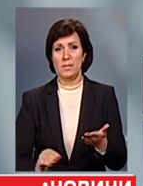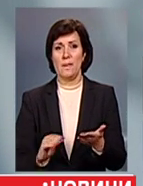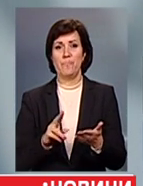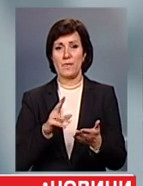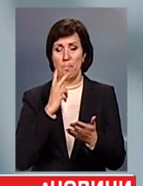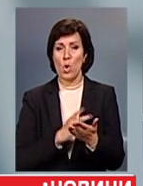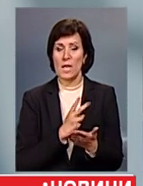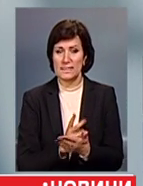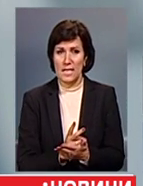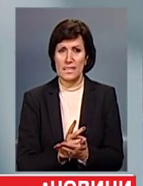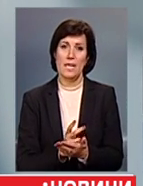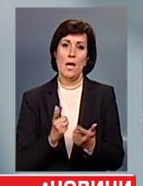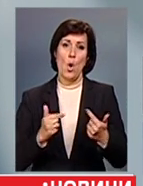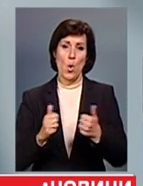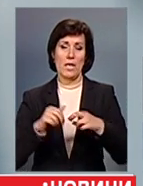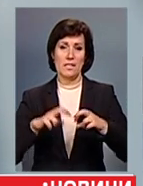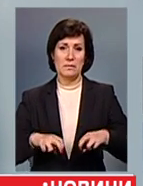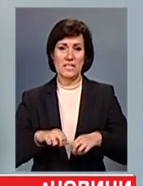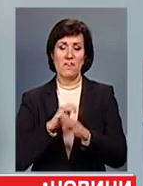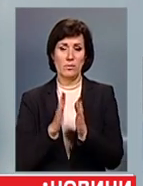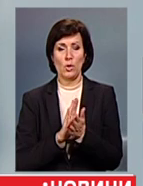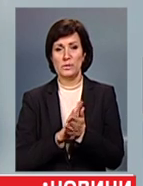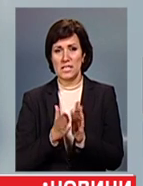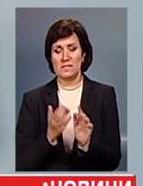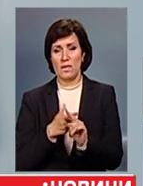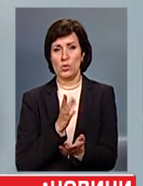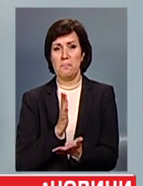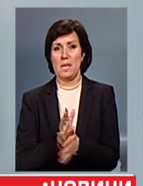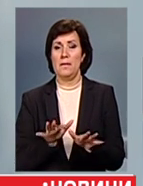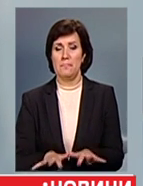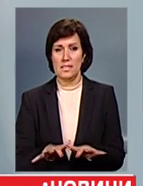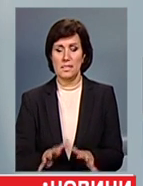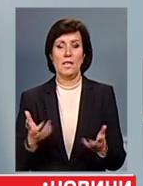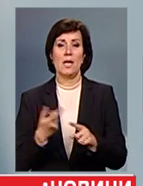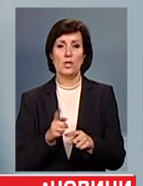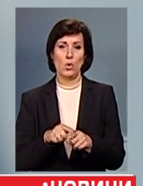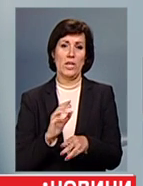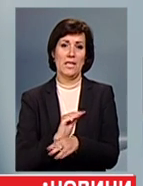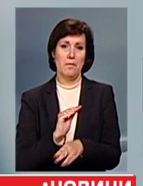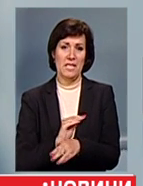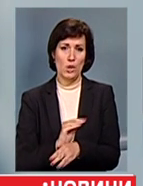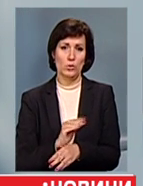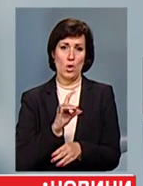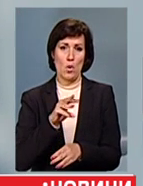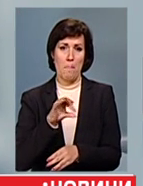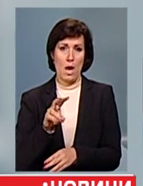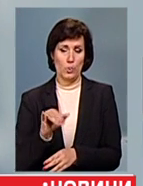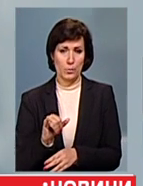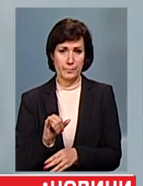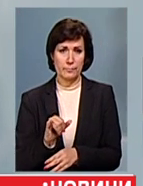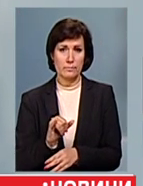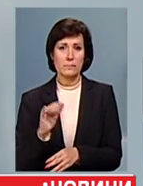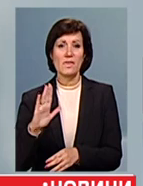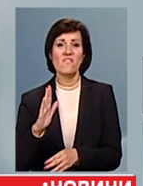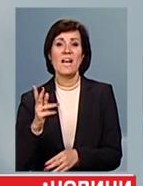запись, показания органу следствия обо всех обстоятельствах, которые имели место и которые инкриминируются, значит, Роману Владимировичу